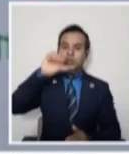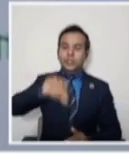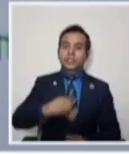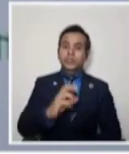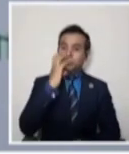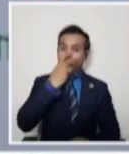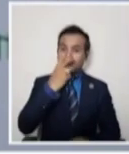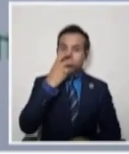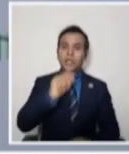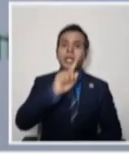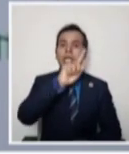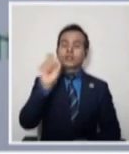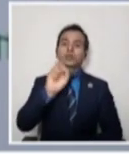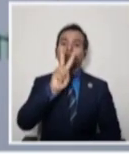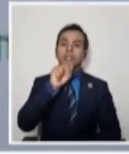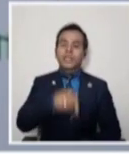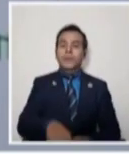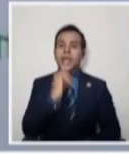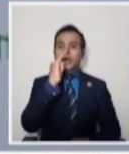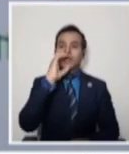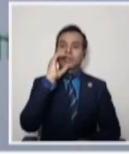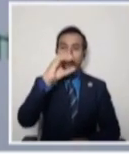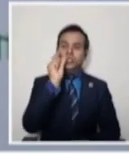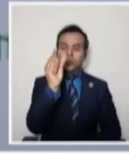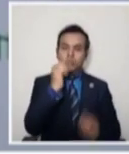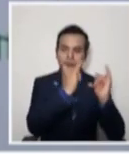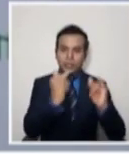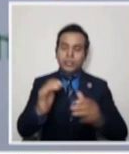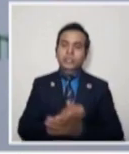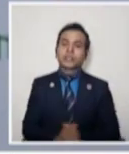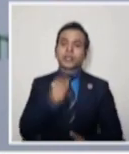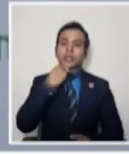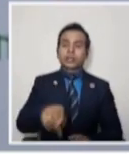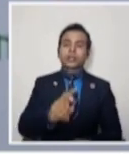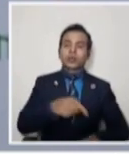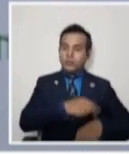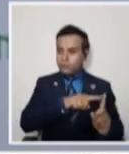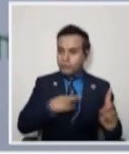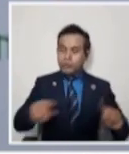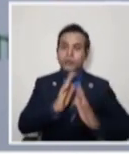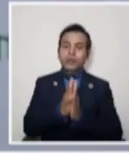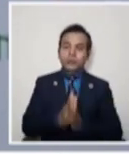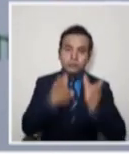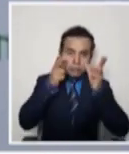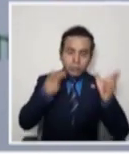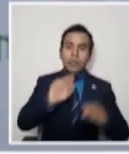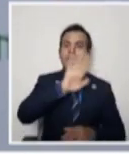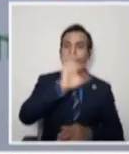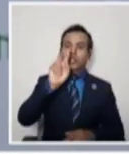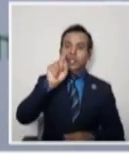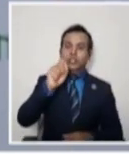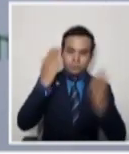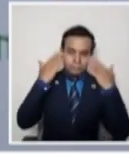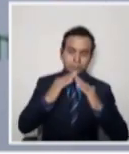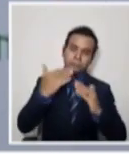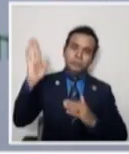24 ঘন্টায় কোয়ারেন্টাইনে 2510 জন, ছাড় পেয়েছেন 1704 জন। এ পর্যন্ত কোয়ারেন্টাইনে